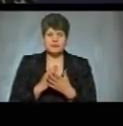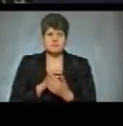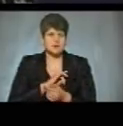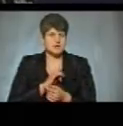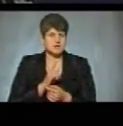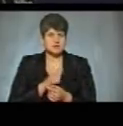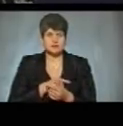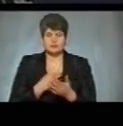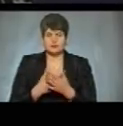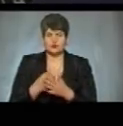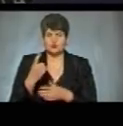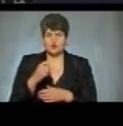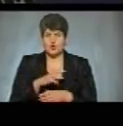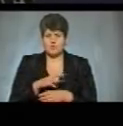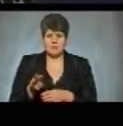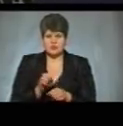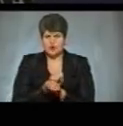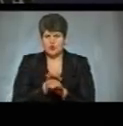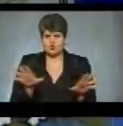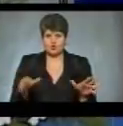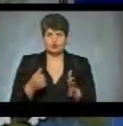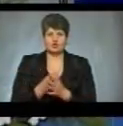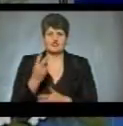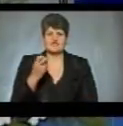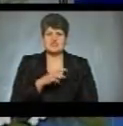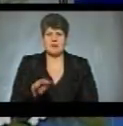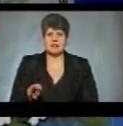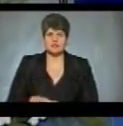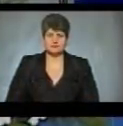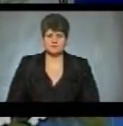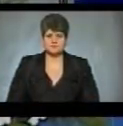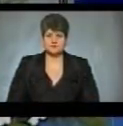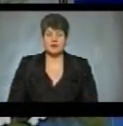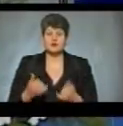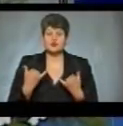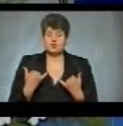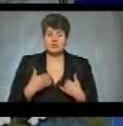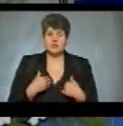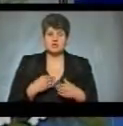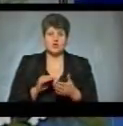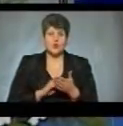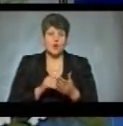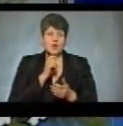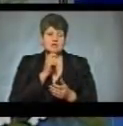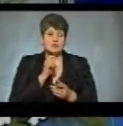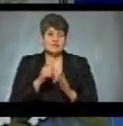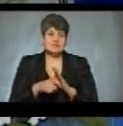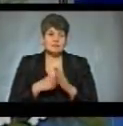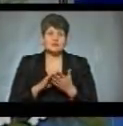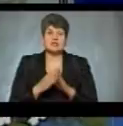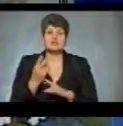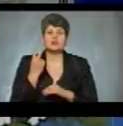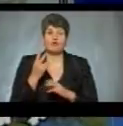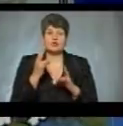уражаючу силу до 100 метрів, розльот уламків до 200 метрів. Сьогодні наші кореспонденти дізналися про стан двох травмованих,